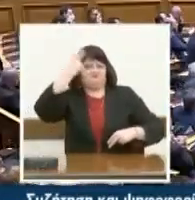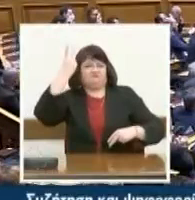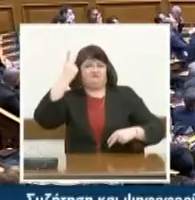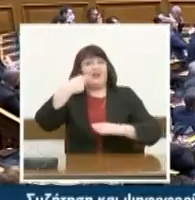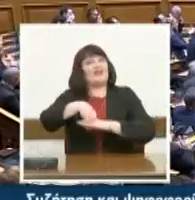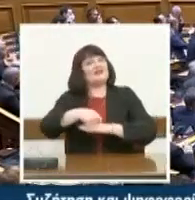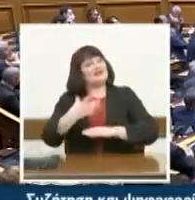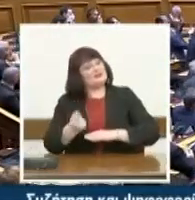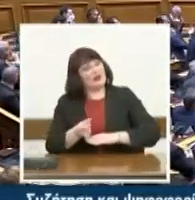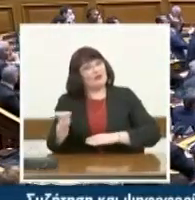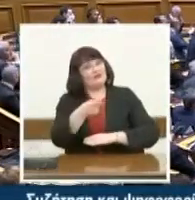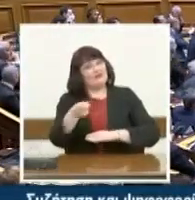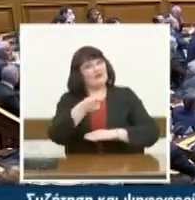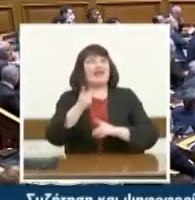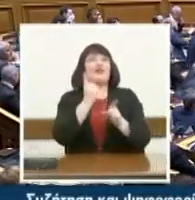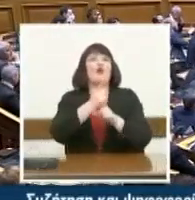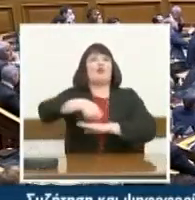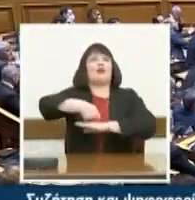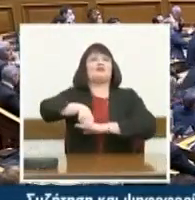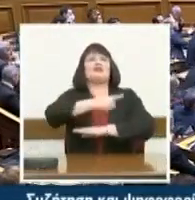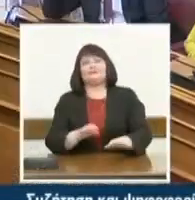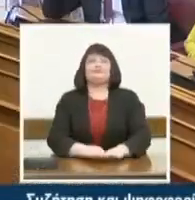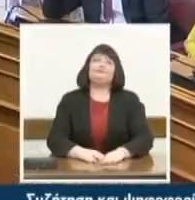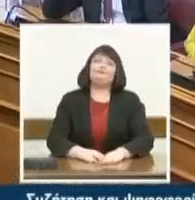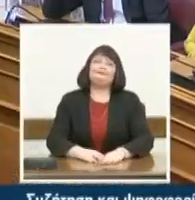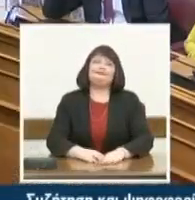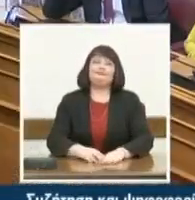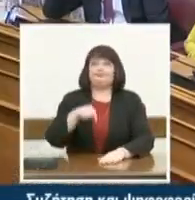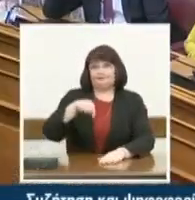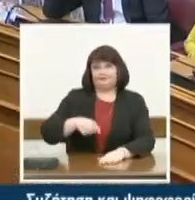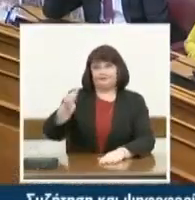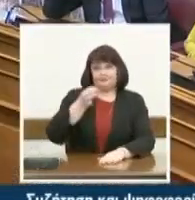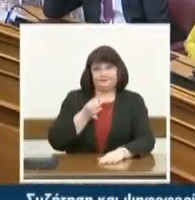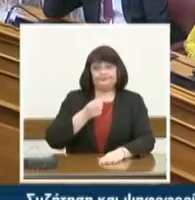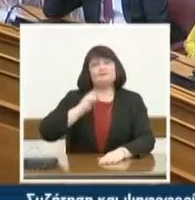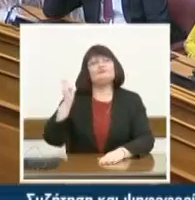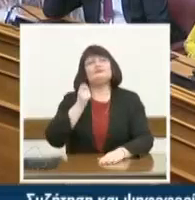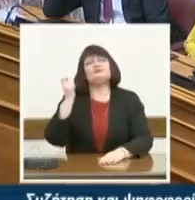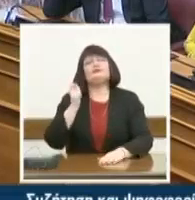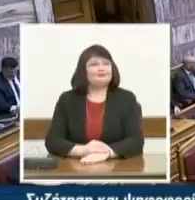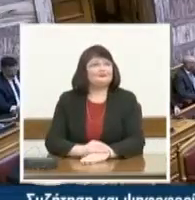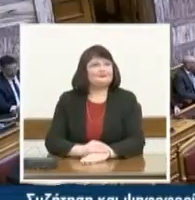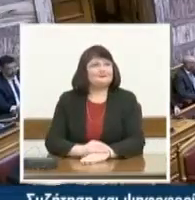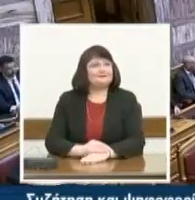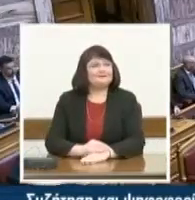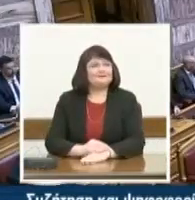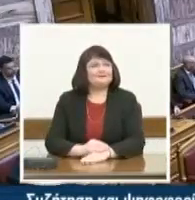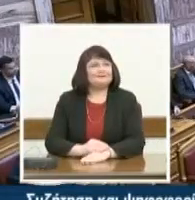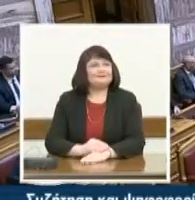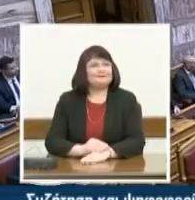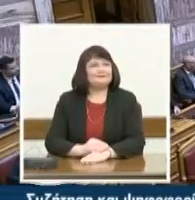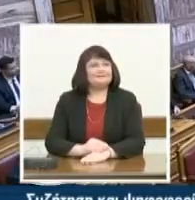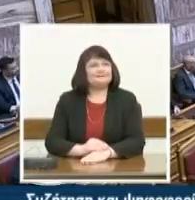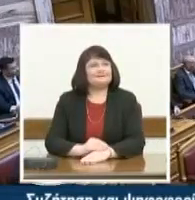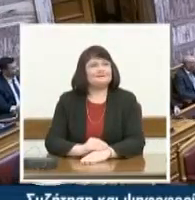στον κόσμο το οποίο να λέει ότι είναι υποχρέωσή σου να το κάνεις, αλλά εγώ δεν θα ελέγξω. Η έλεγχη του κράτους. Το δεύτερο όμως είναι ότι είναι πολύ πιο ανταγωνιστικές από